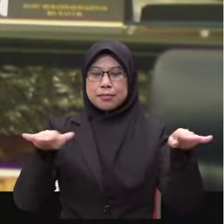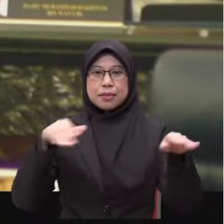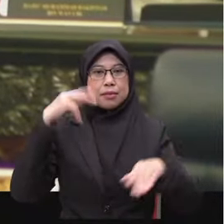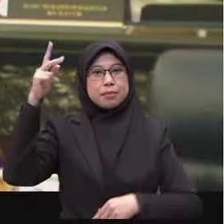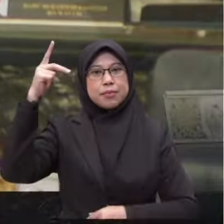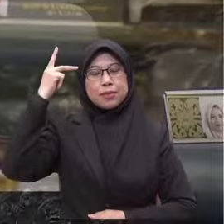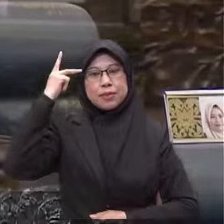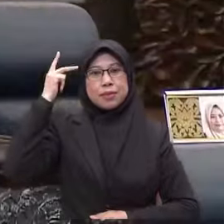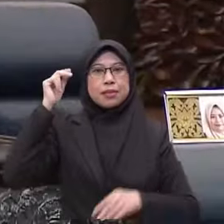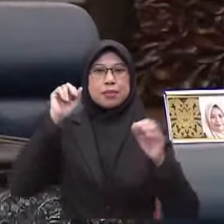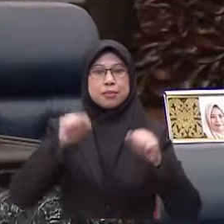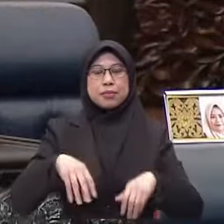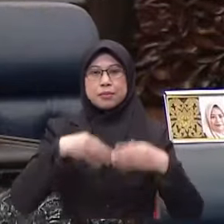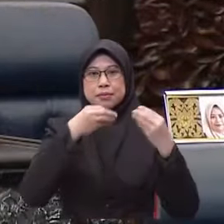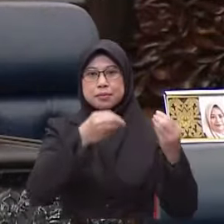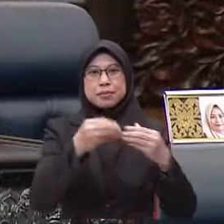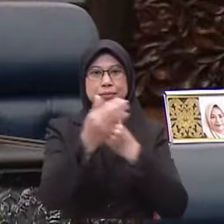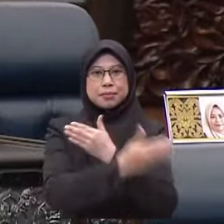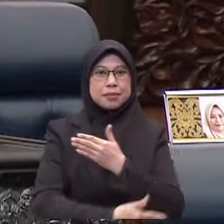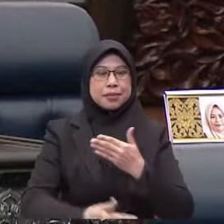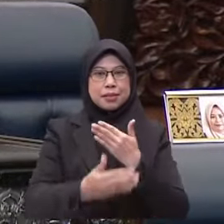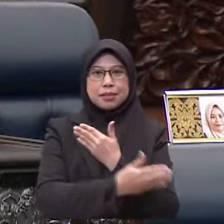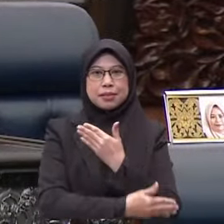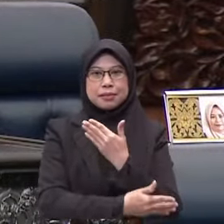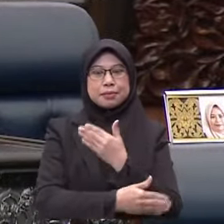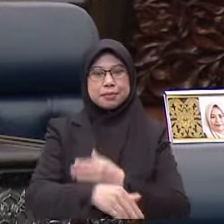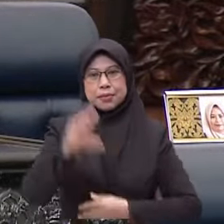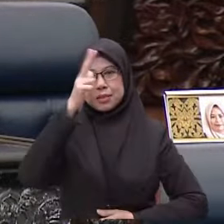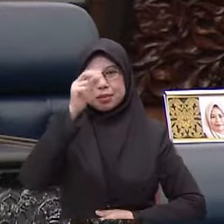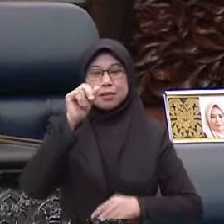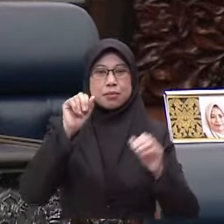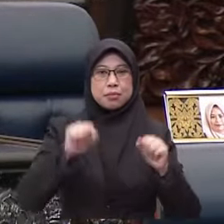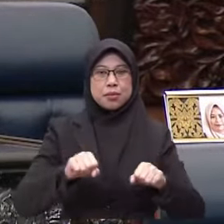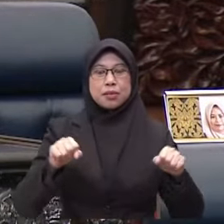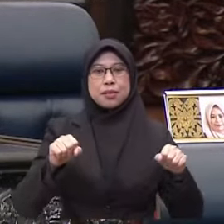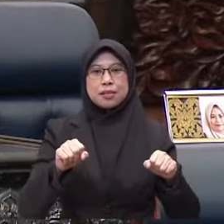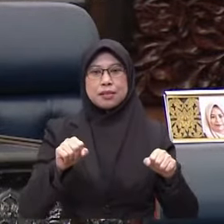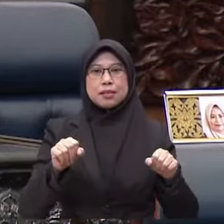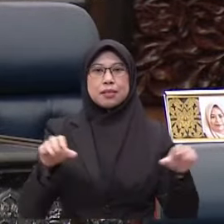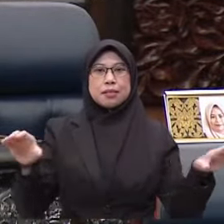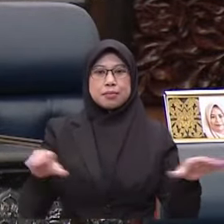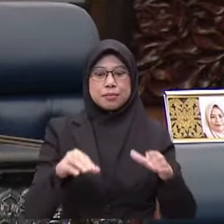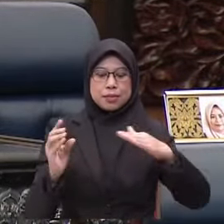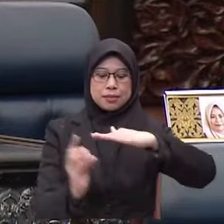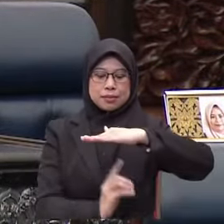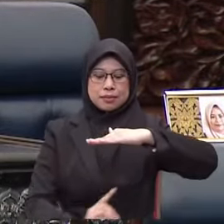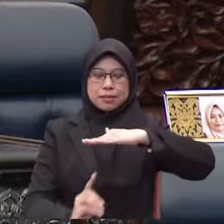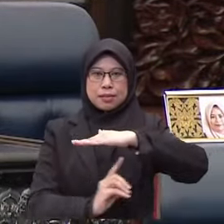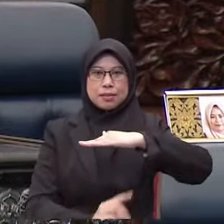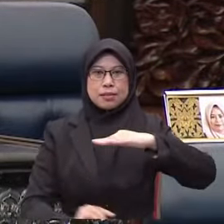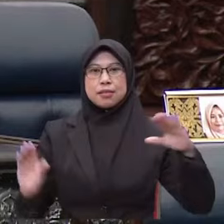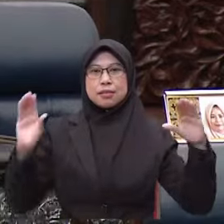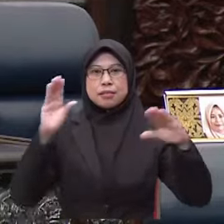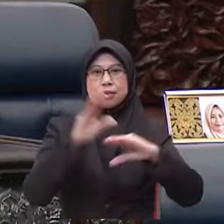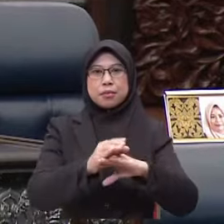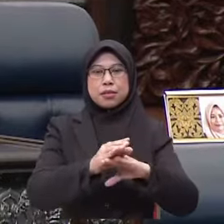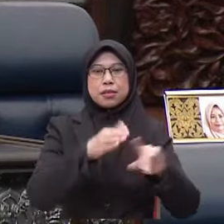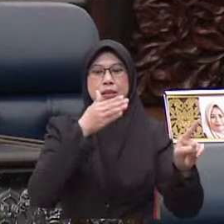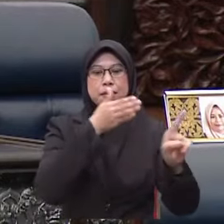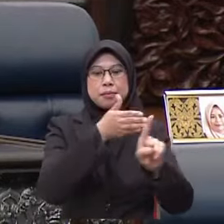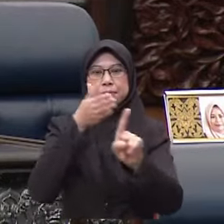dapat diberi kepada negara kerajaan boleh melaksanakan dasar-dasar subsidi yang